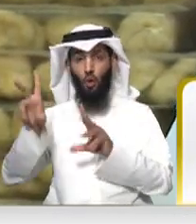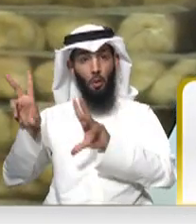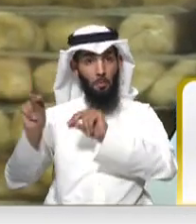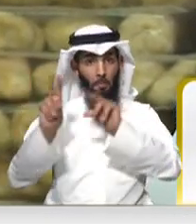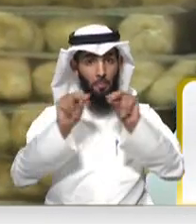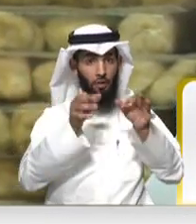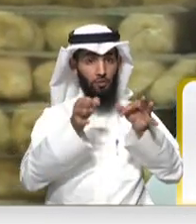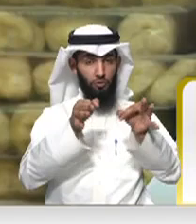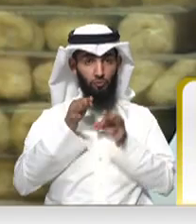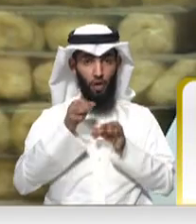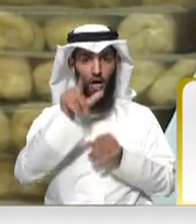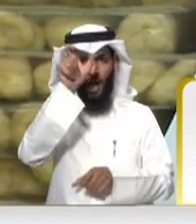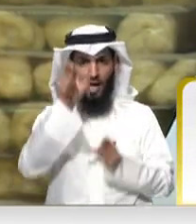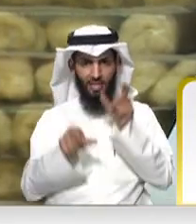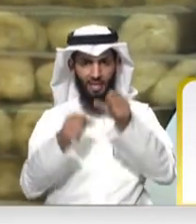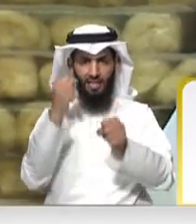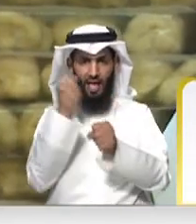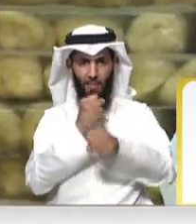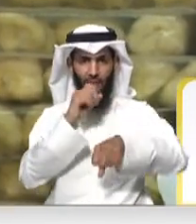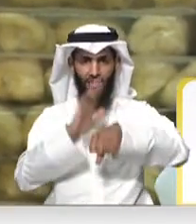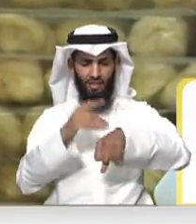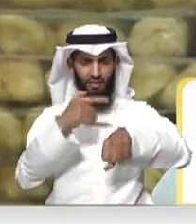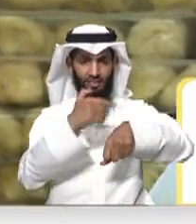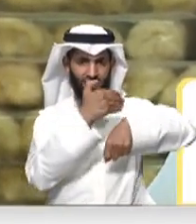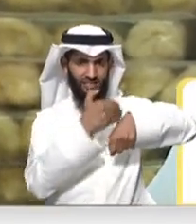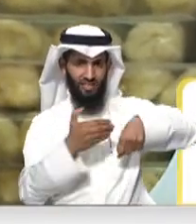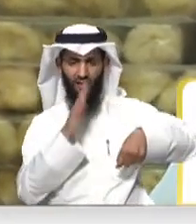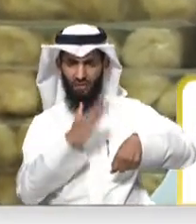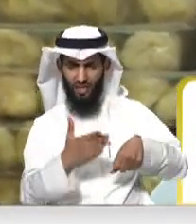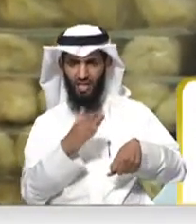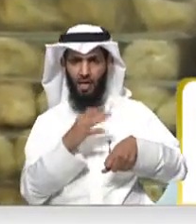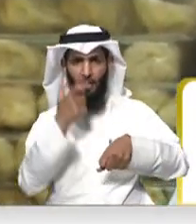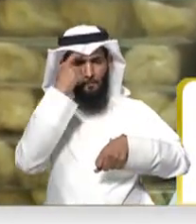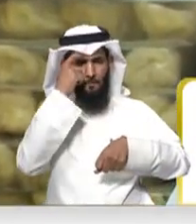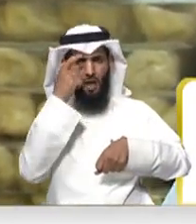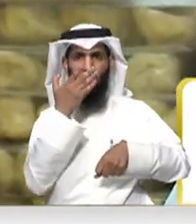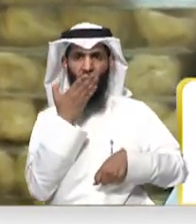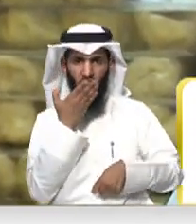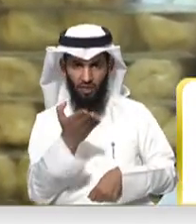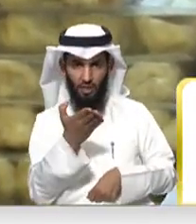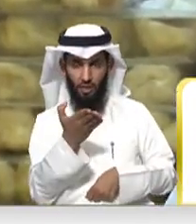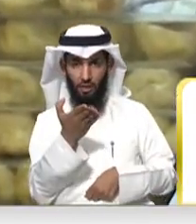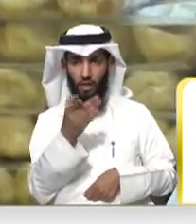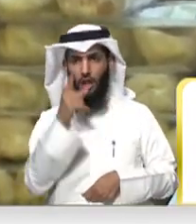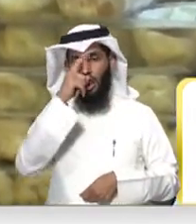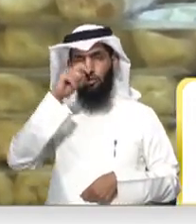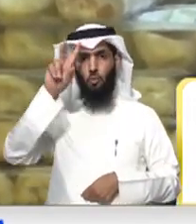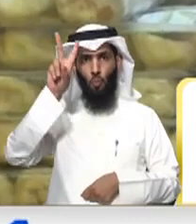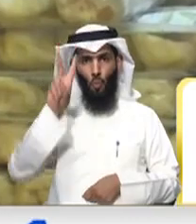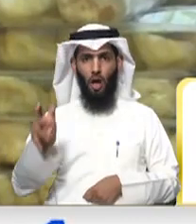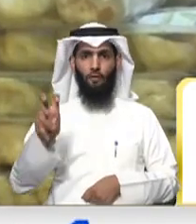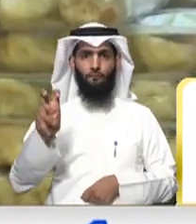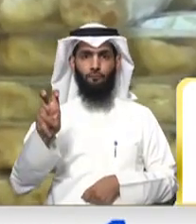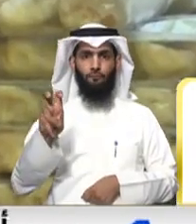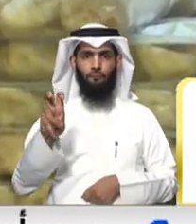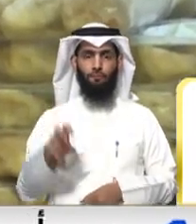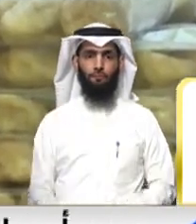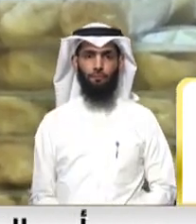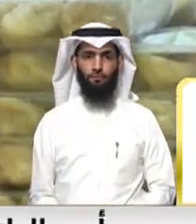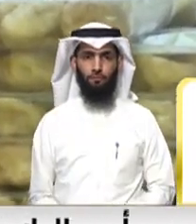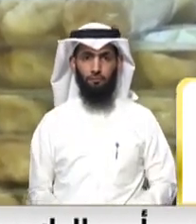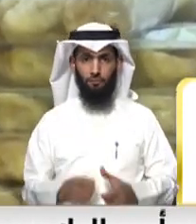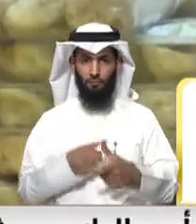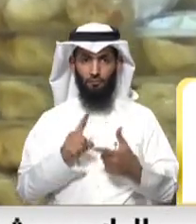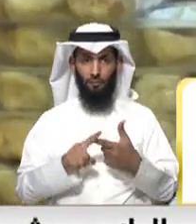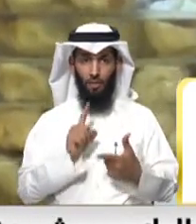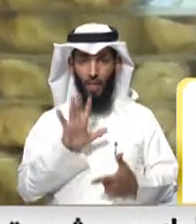أي عامل في جرح أو بثور أو تقرحات أو مرض يتم وقف عن العمل اولا، وتحرير